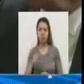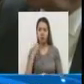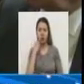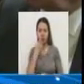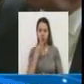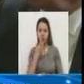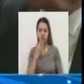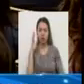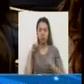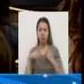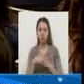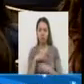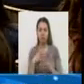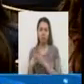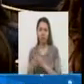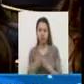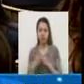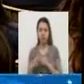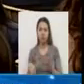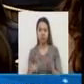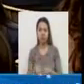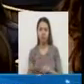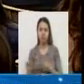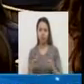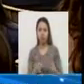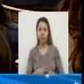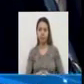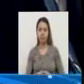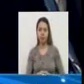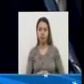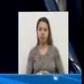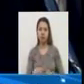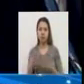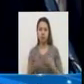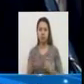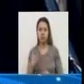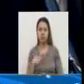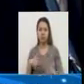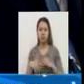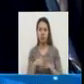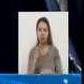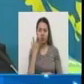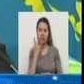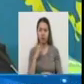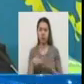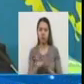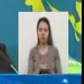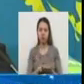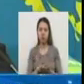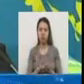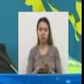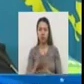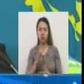деген елдің ішіндегі ауыз бірлігі осындай алып келеді. Арқаңда сондай халық тұрған кезде ештемеден саспай